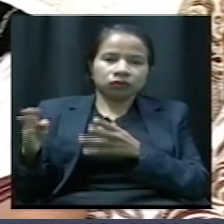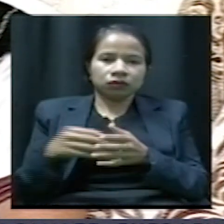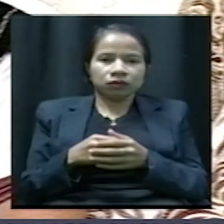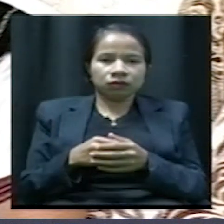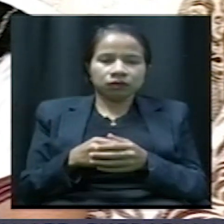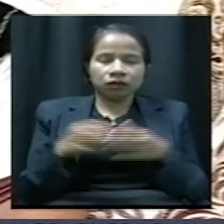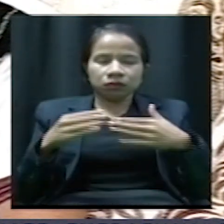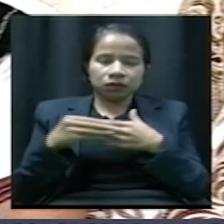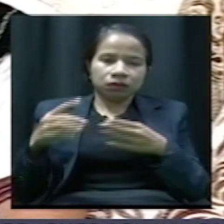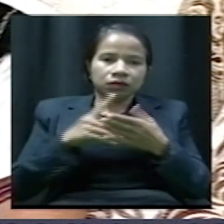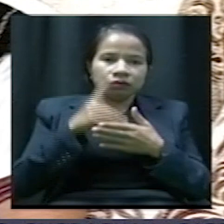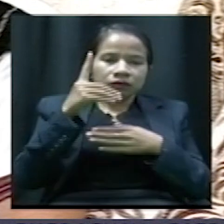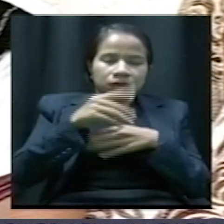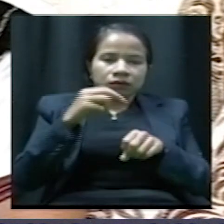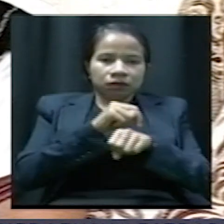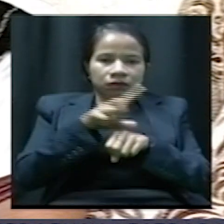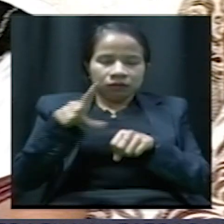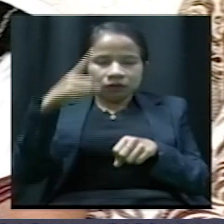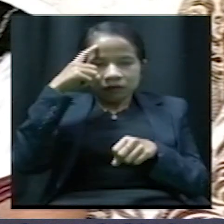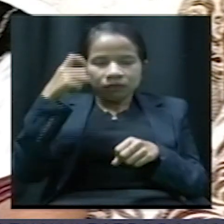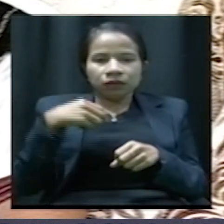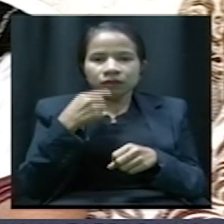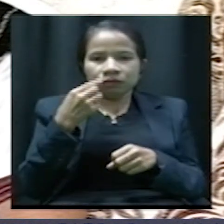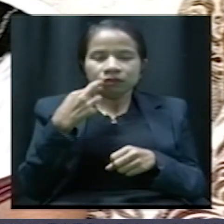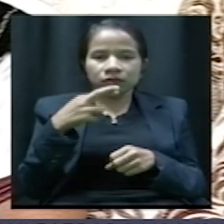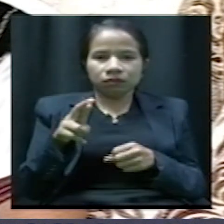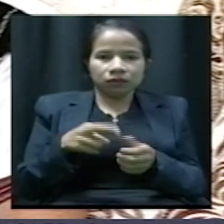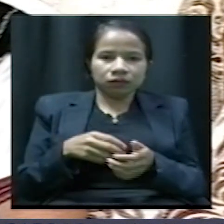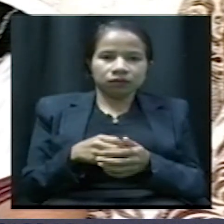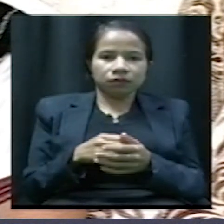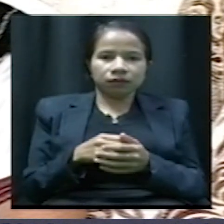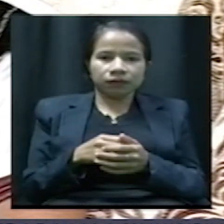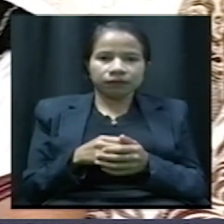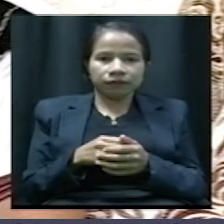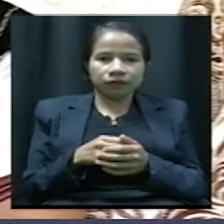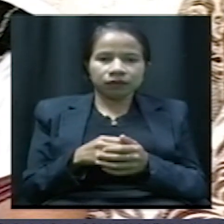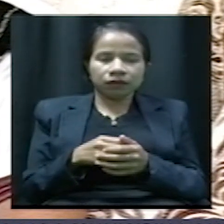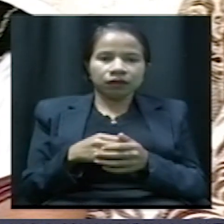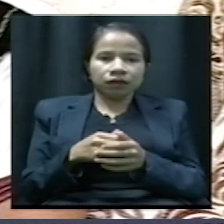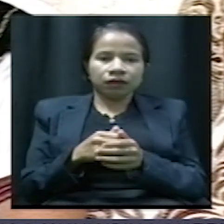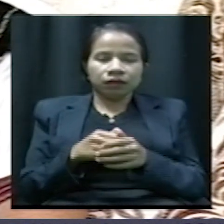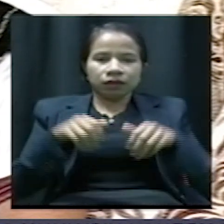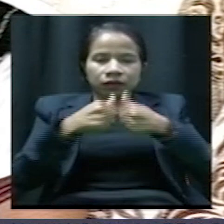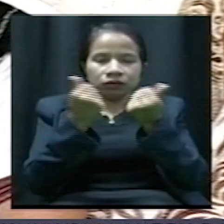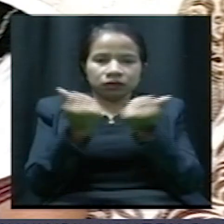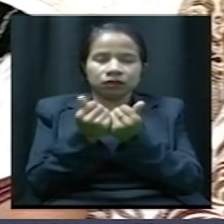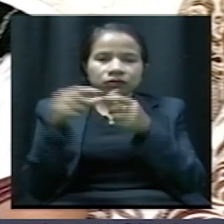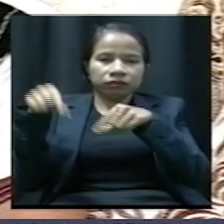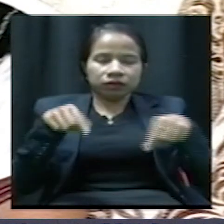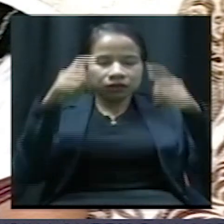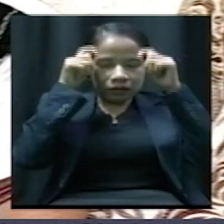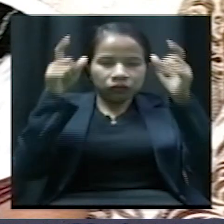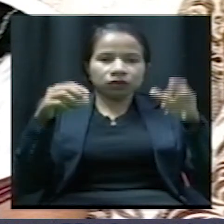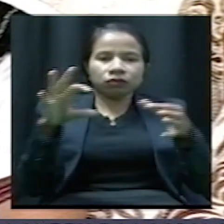hutu, liu bah iha di sebelum internasional. Taman ni atau hato rekomendasi saya dah kata asosiasi deficiensi Timor Leste hanya